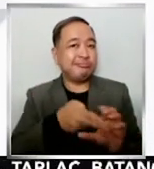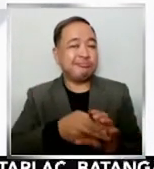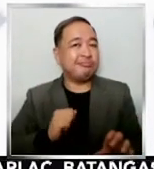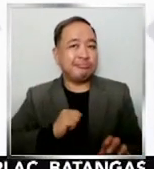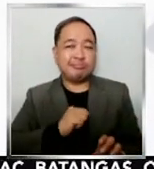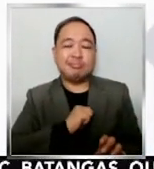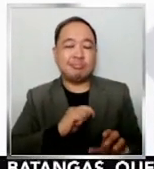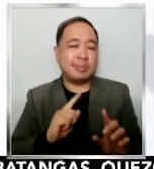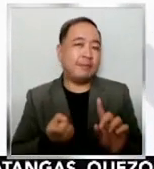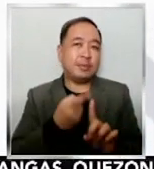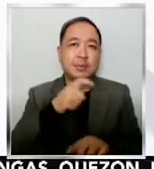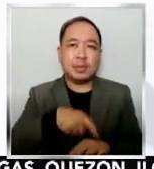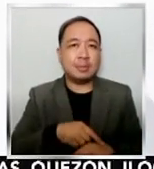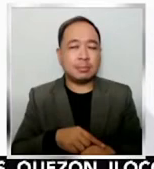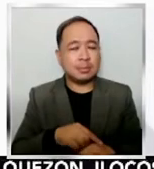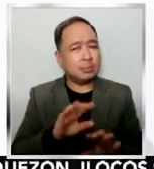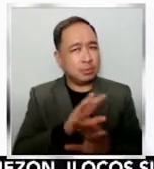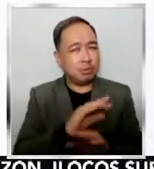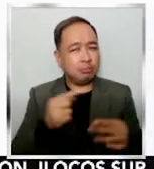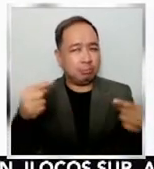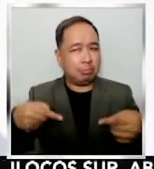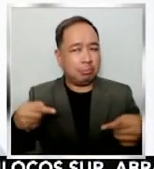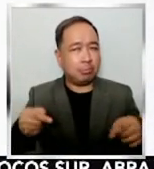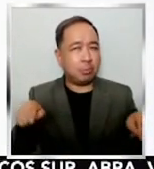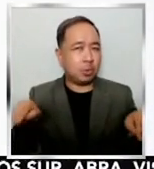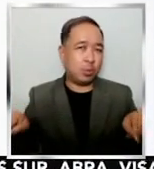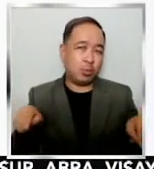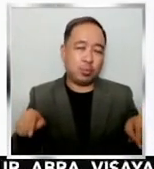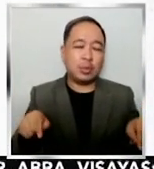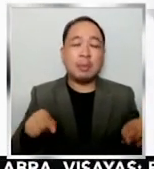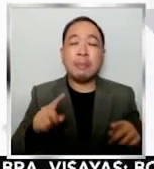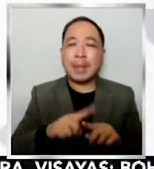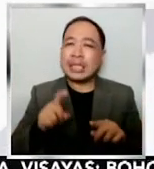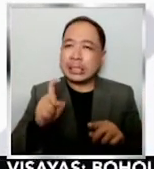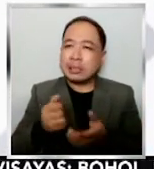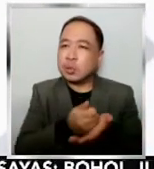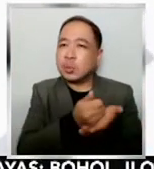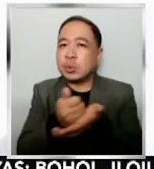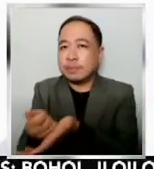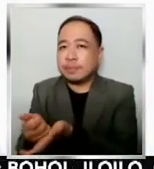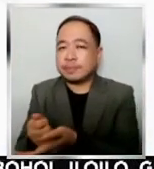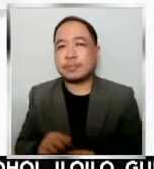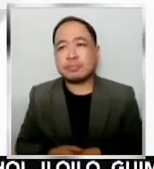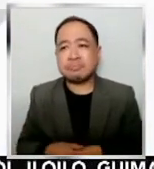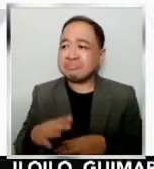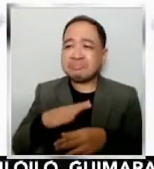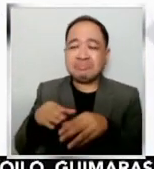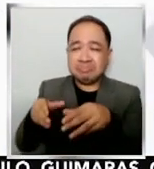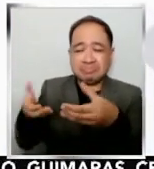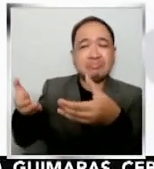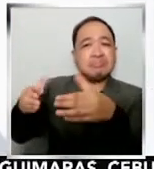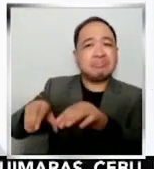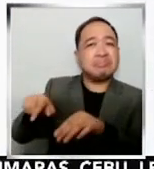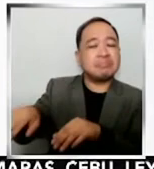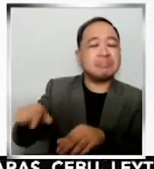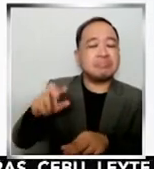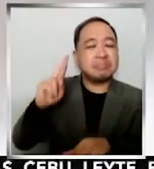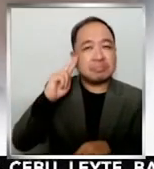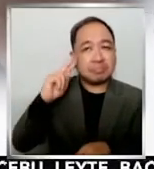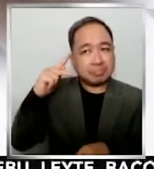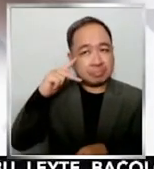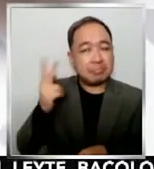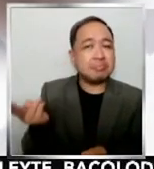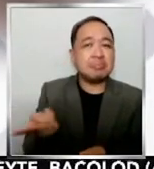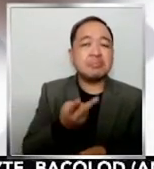ni Padilla at sa halip ay dapat tulungan na lang ito. Dapat din daw bigyan ng pagkakataon si Padilla na itinuturing niyang kaibigan. Sabi naman